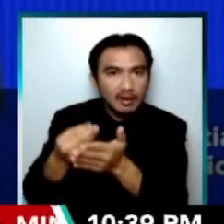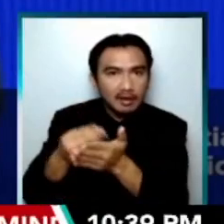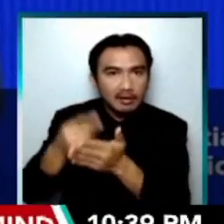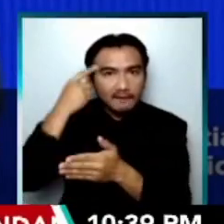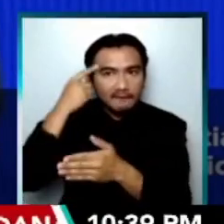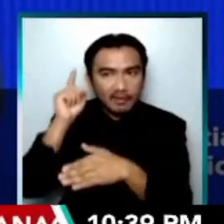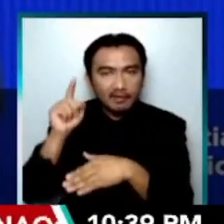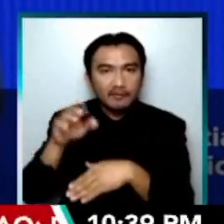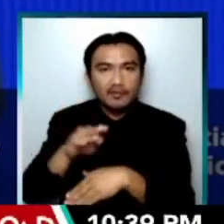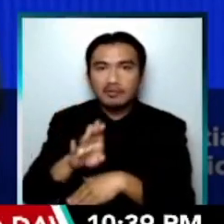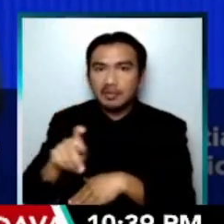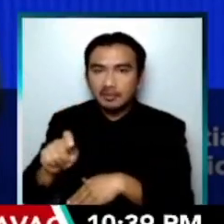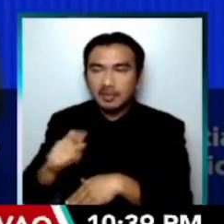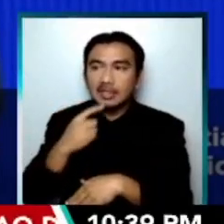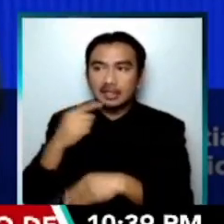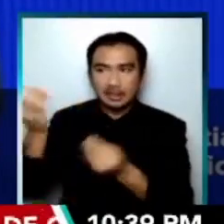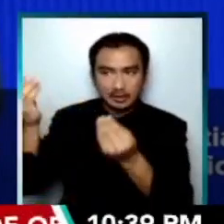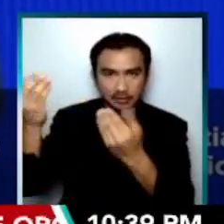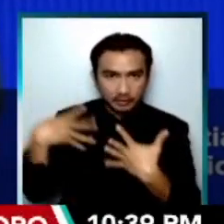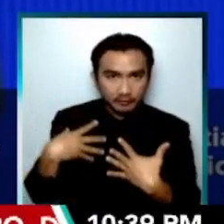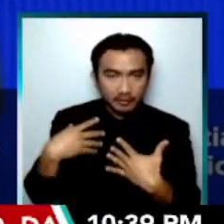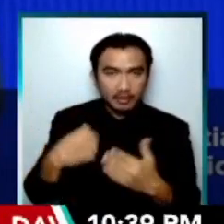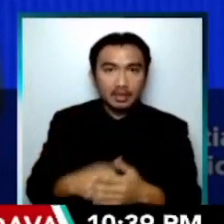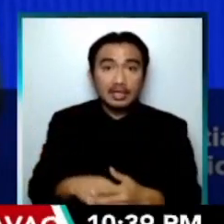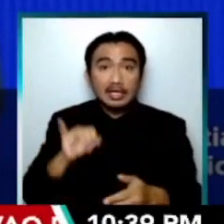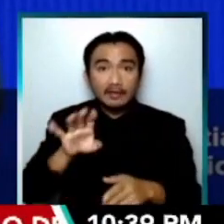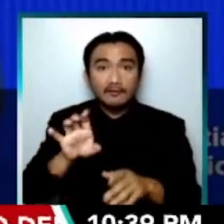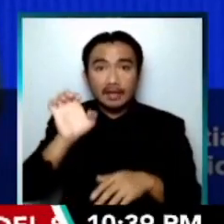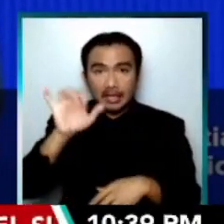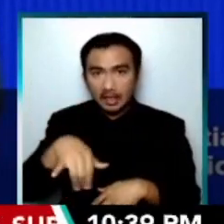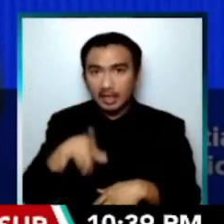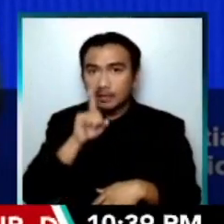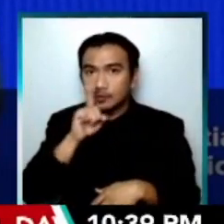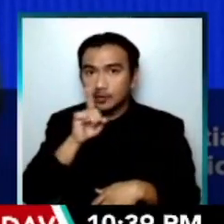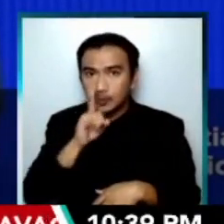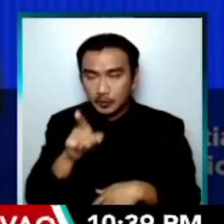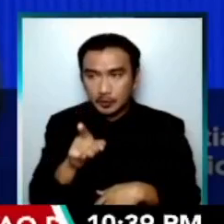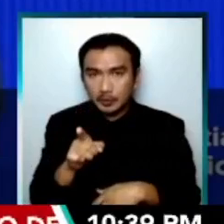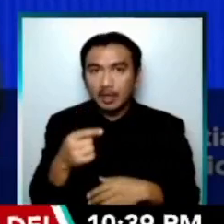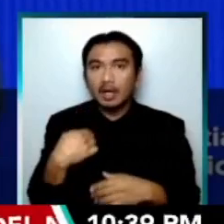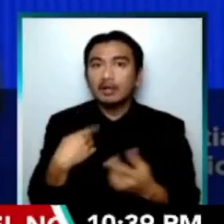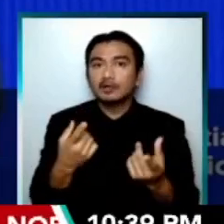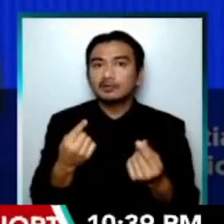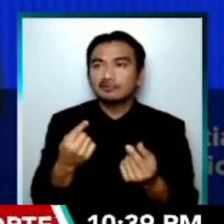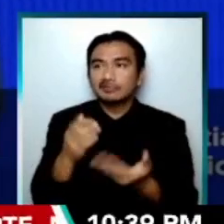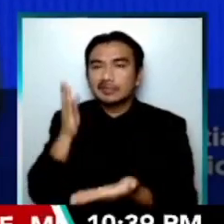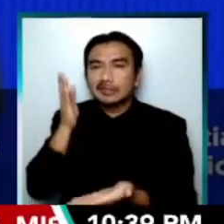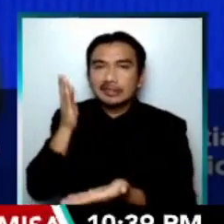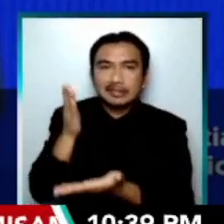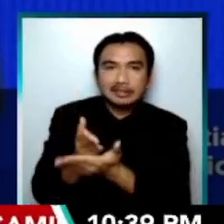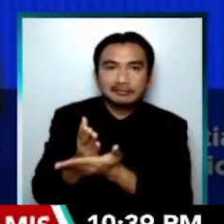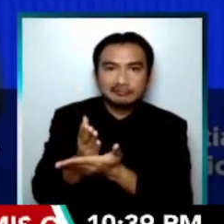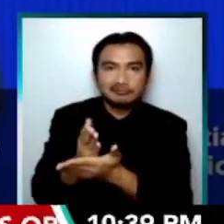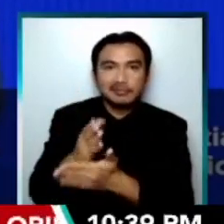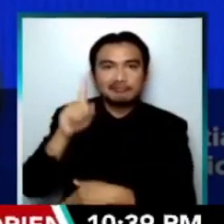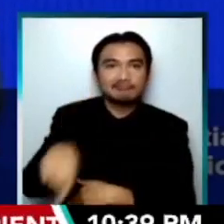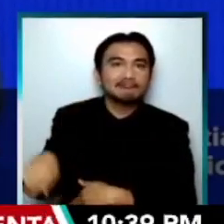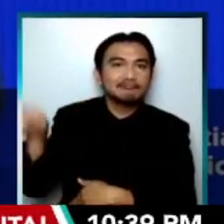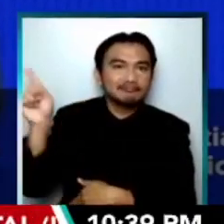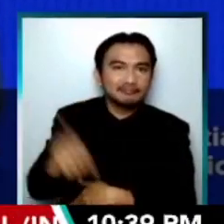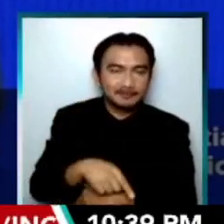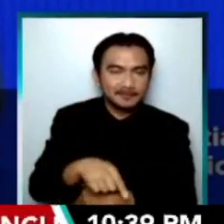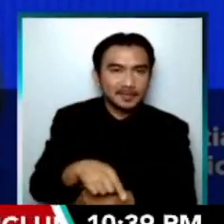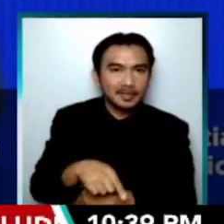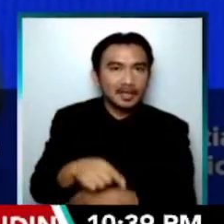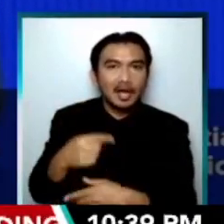tagalabas. Now, if it is true, then ihintuin ko yan. Masigurado ninyo, before